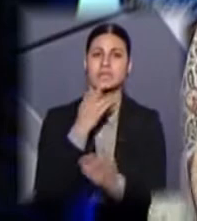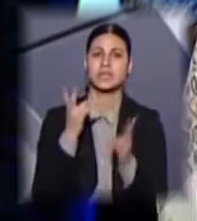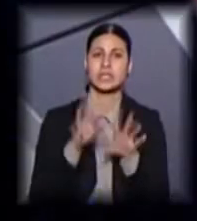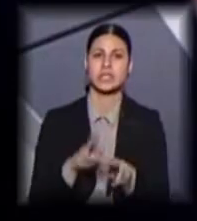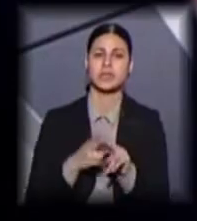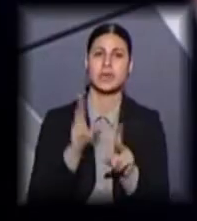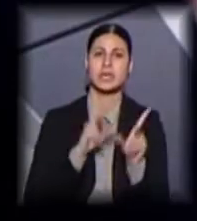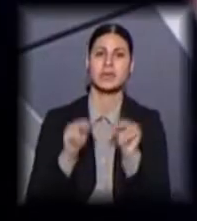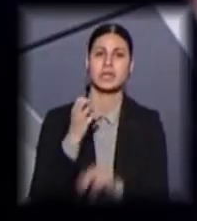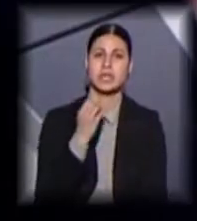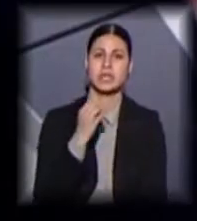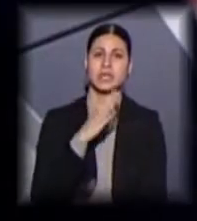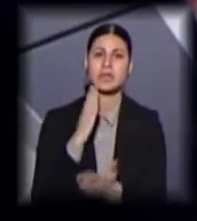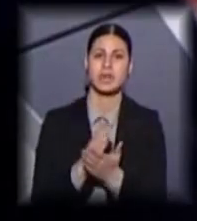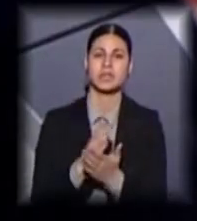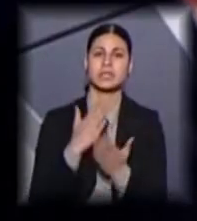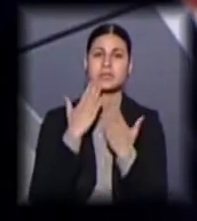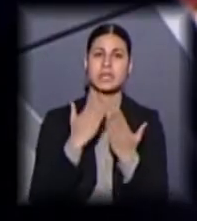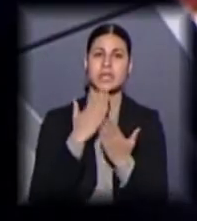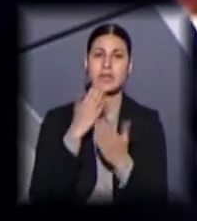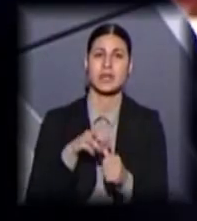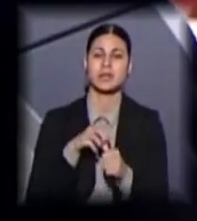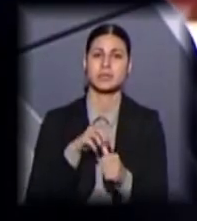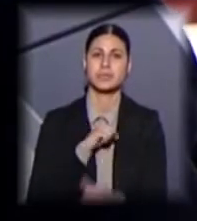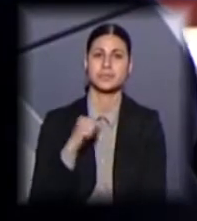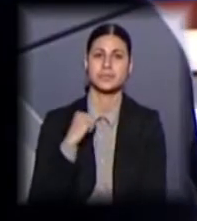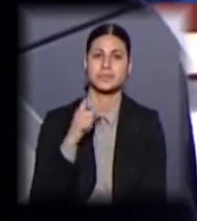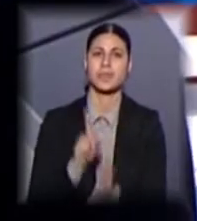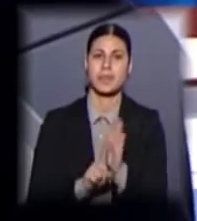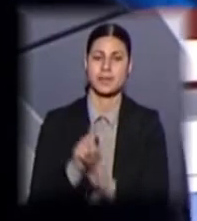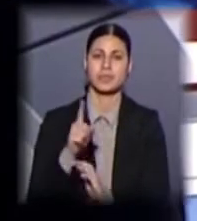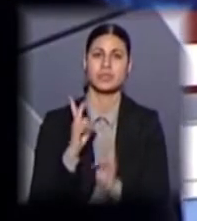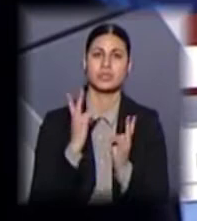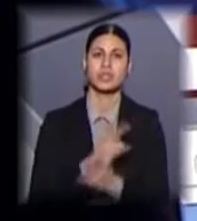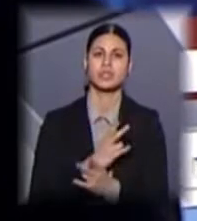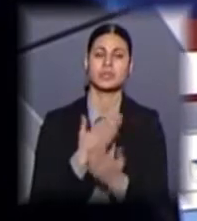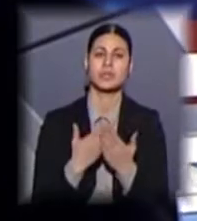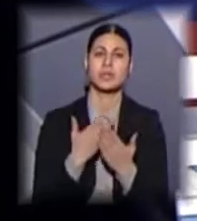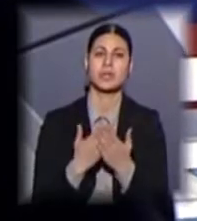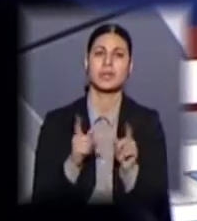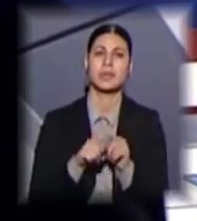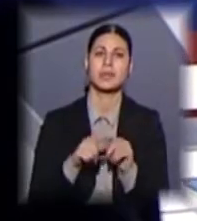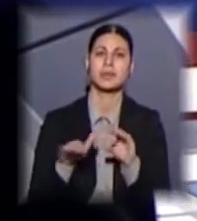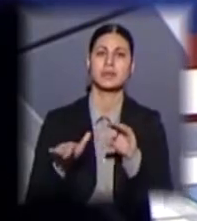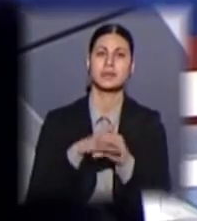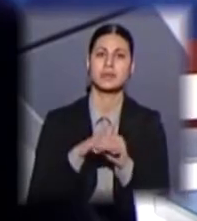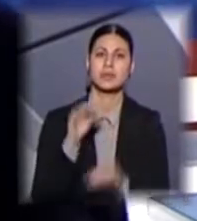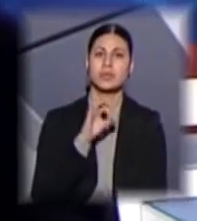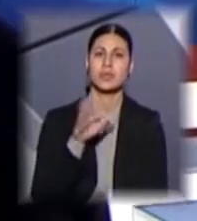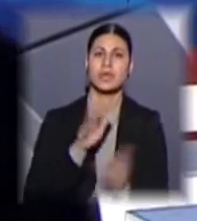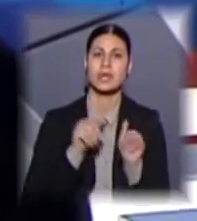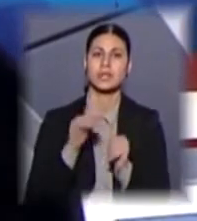იმედი ჯერ კიდევ არსებობს სწორედ მკითხველების წყალობით. თქვენ თავიდანვე დაგჭირდათ თქვათ რაღაც კრედიტის დახმარება თუ